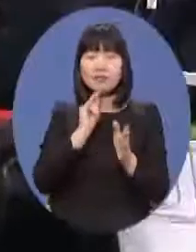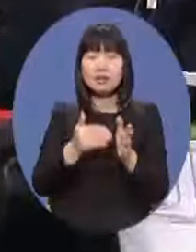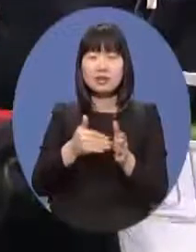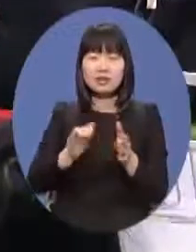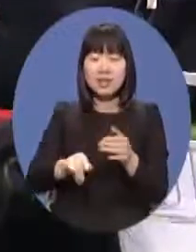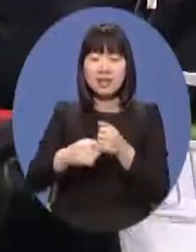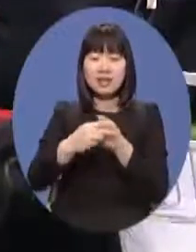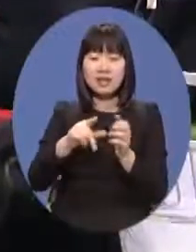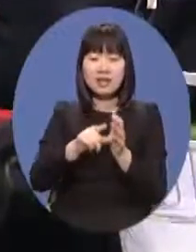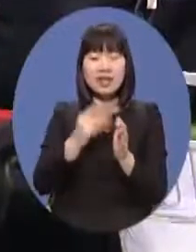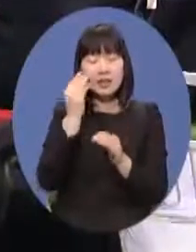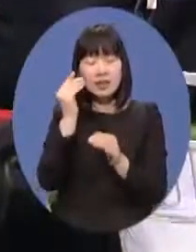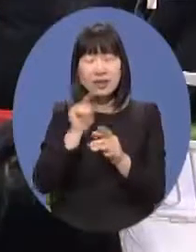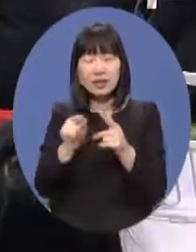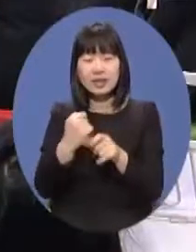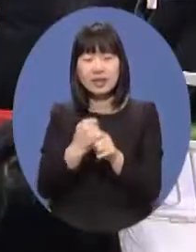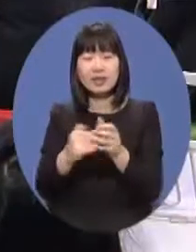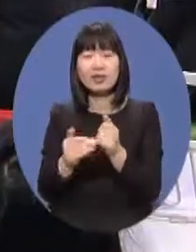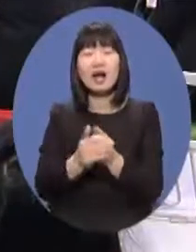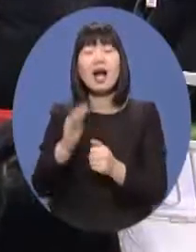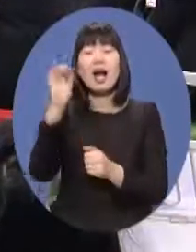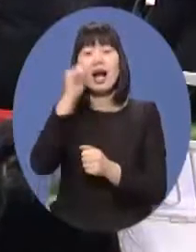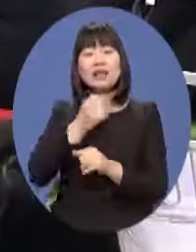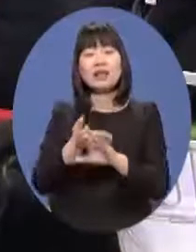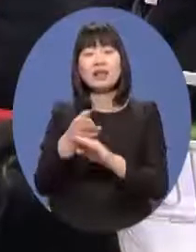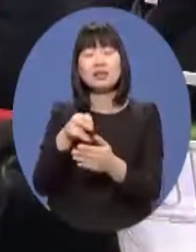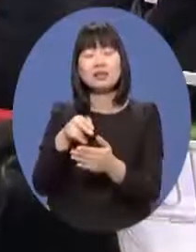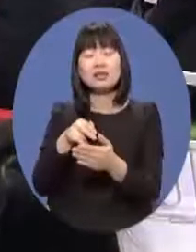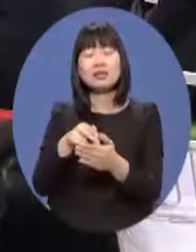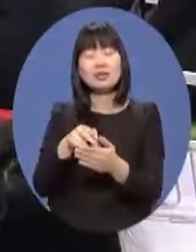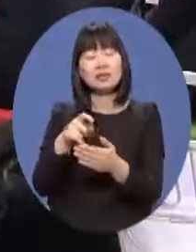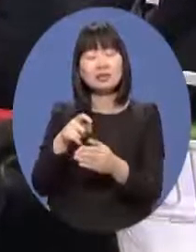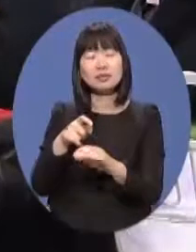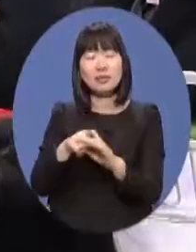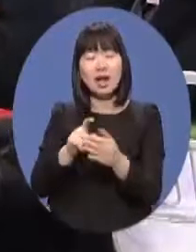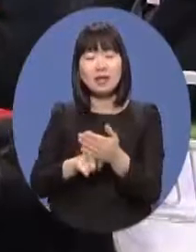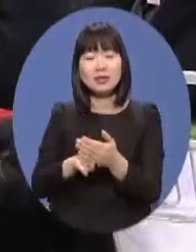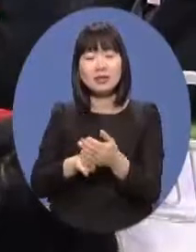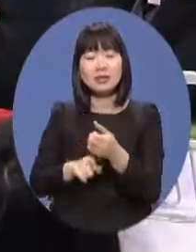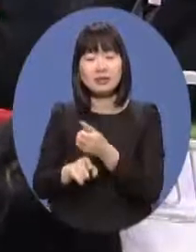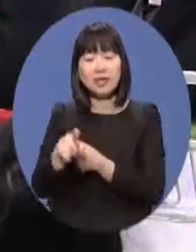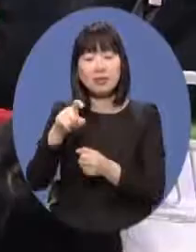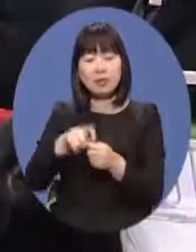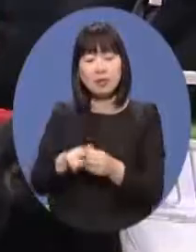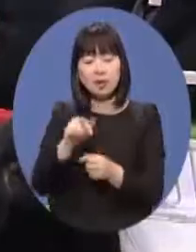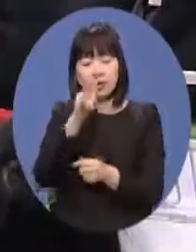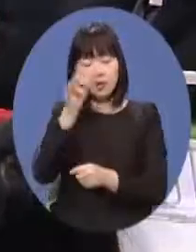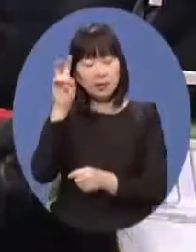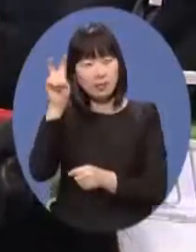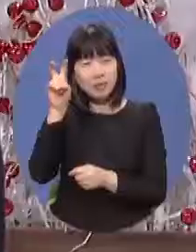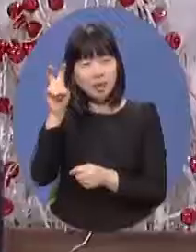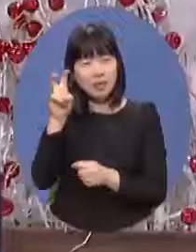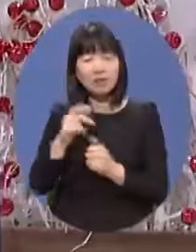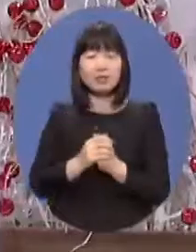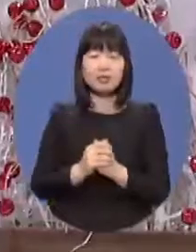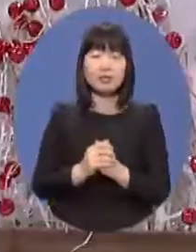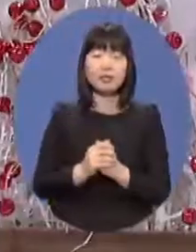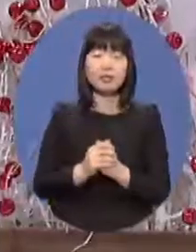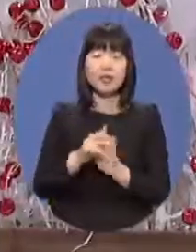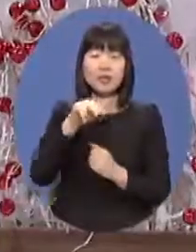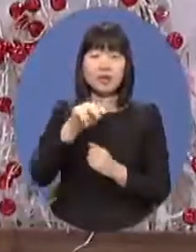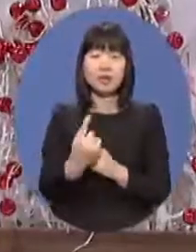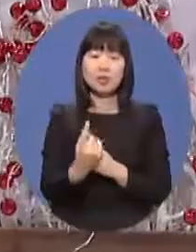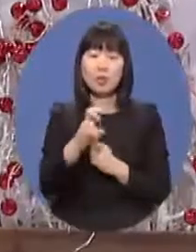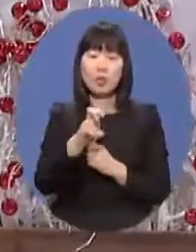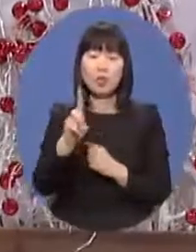좀 더 세련되게 이해를 해서, 아, 얘가 다른 의도가 있을 수도 있을 거야. 라는 것들을 생각하게 됩니다. 그러니까 이것을 우리가 조망,